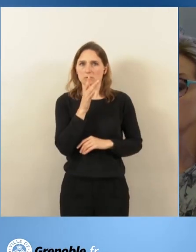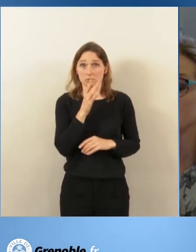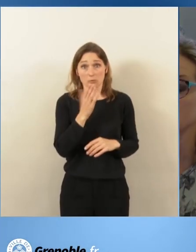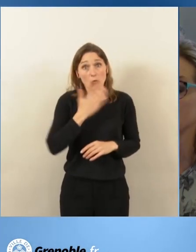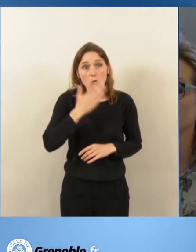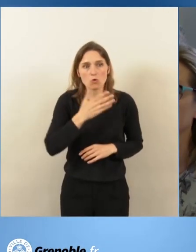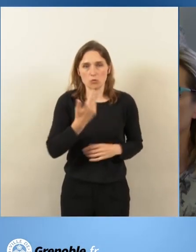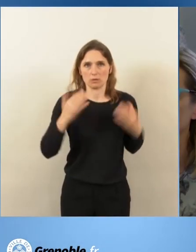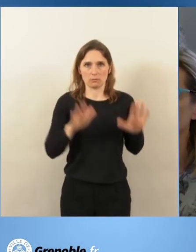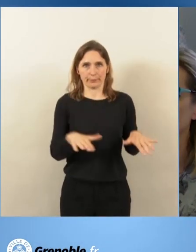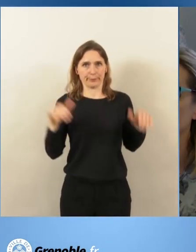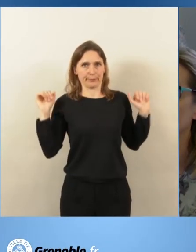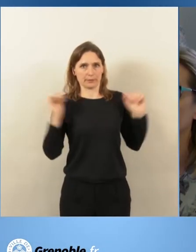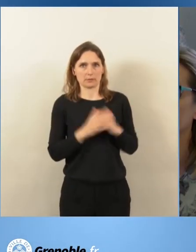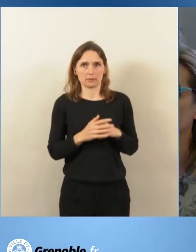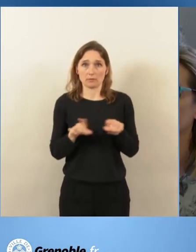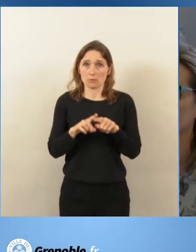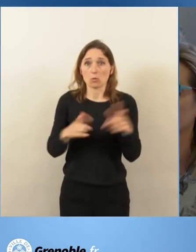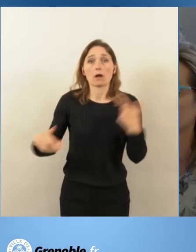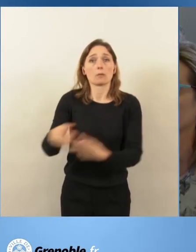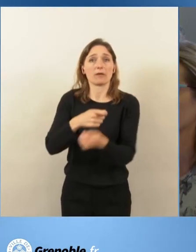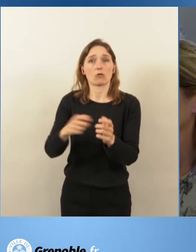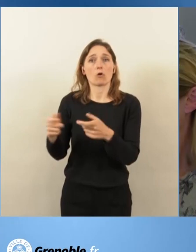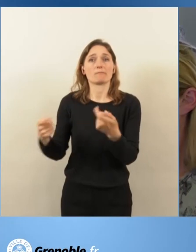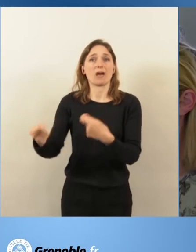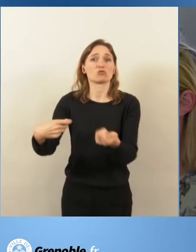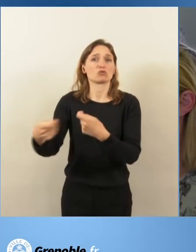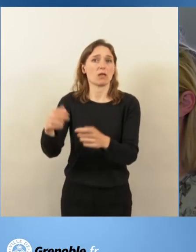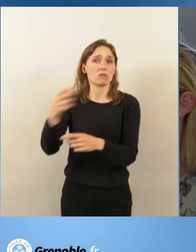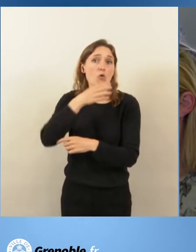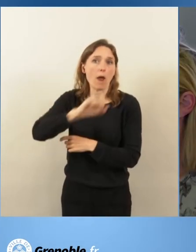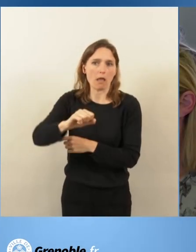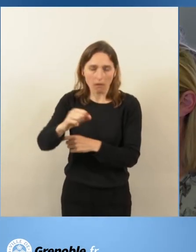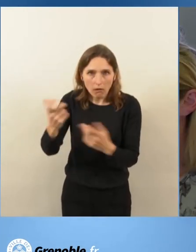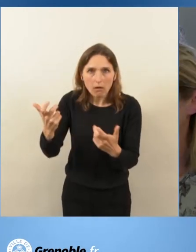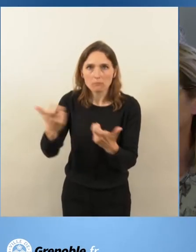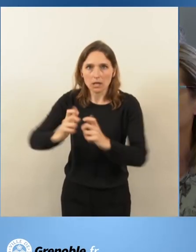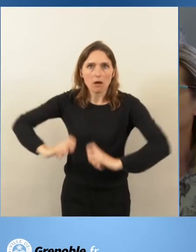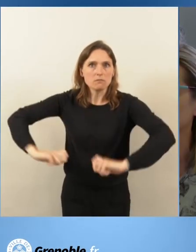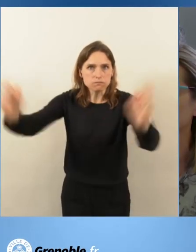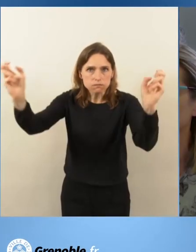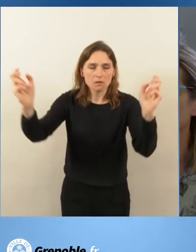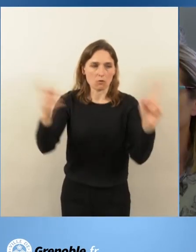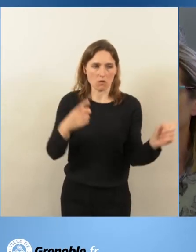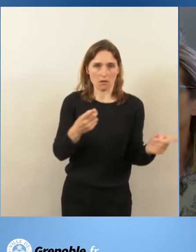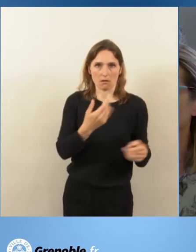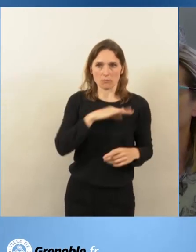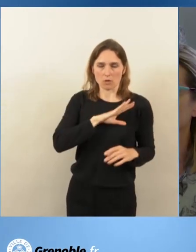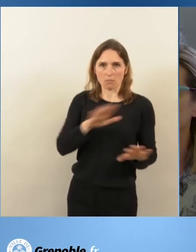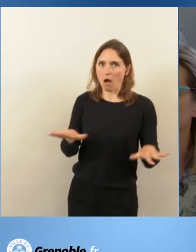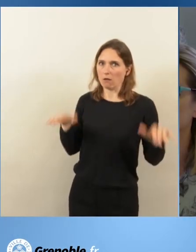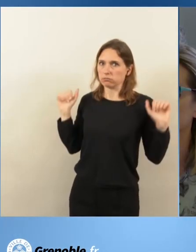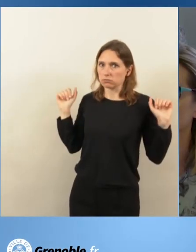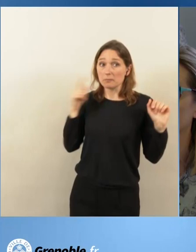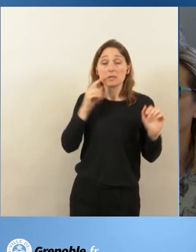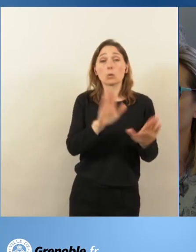commerçants du marché de Noël et j'espère que si il était toujours à Dieu au maire il ne l'aurait pas défendu